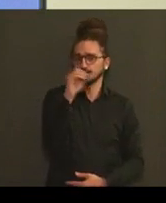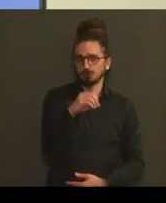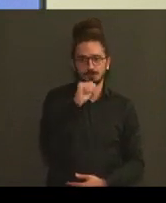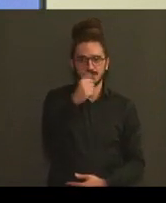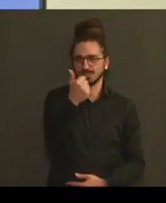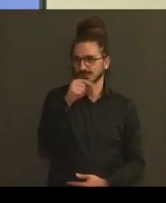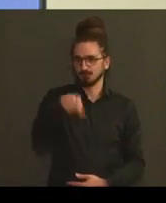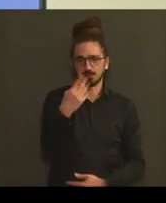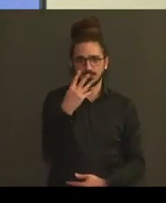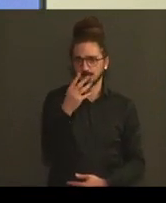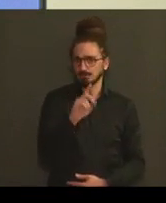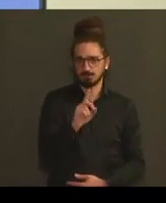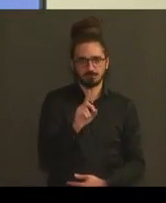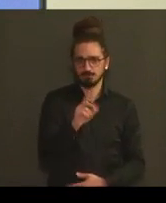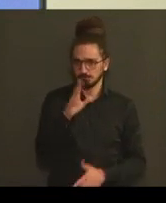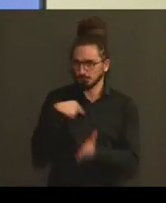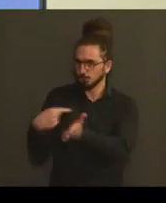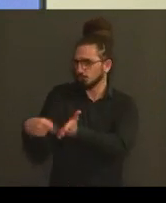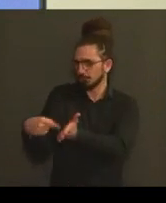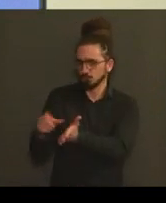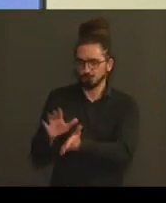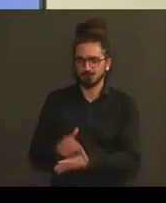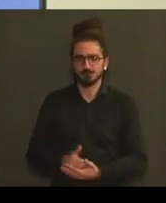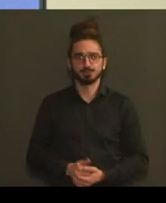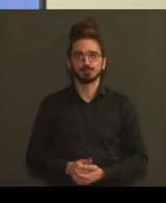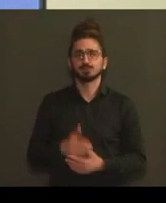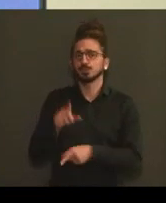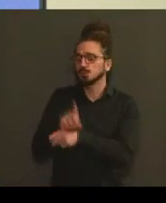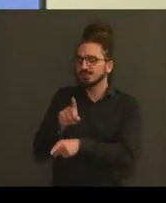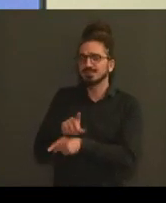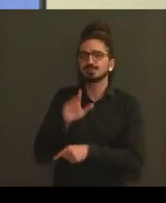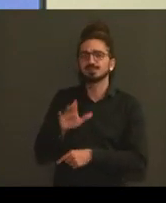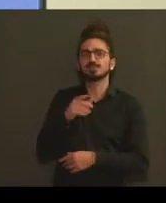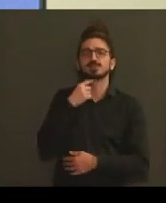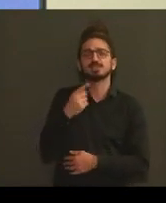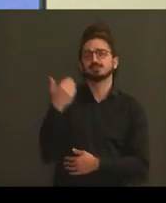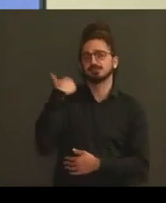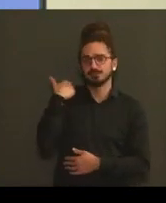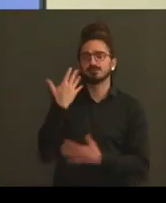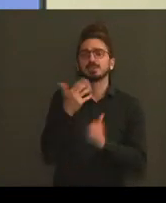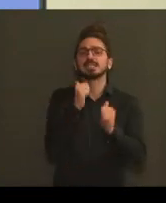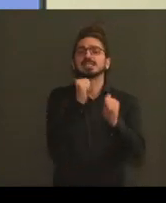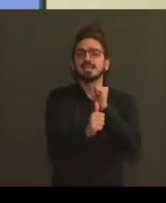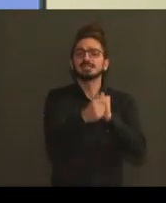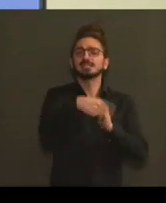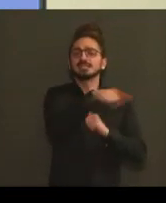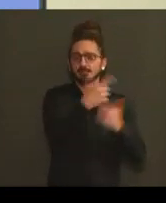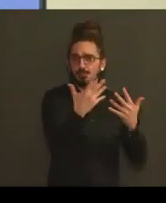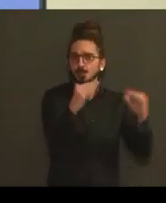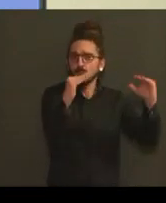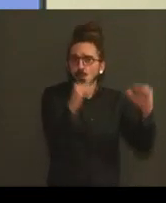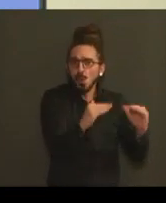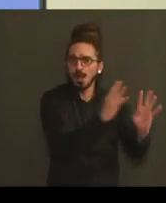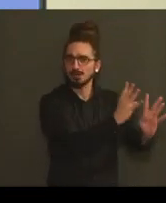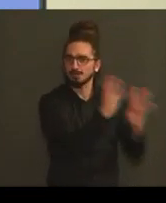6,4%. On l'a dit aussi, le nombre de tests pratiqués, et ceci essentiellement à cause des vacances, a diminué ces derniers temps. Et donc